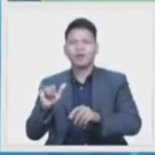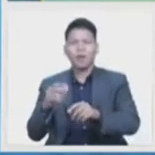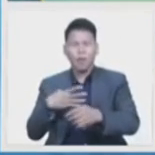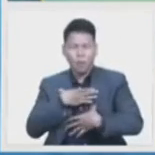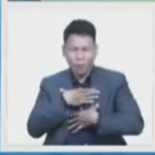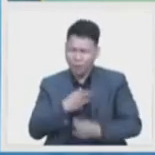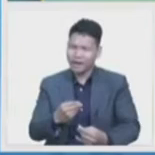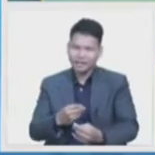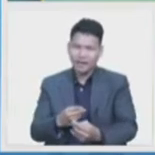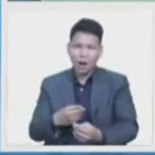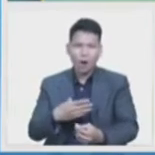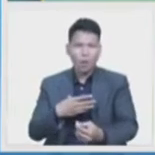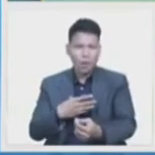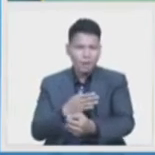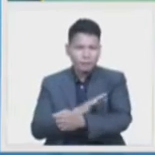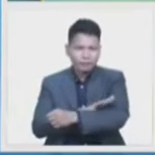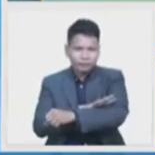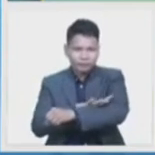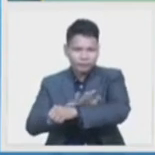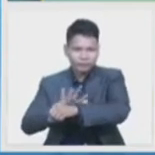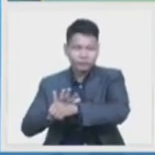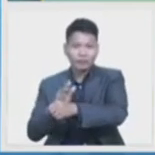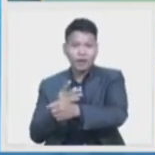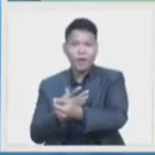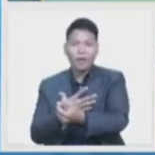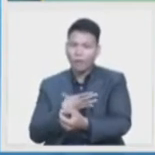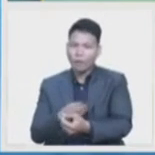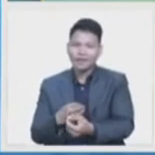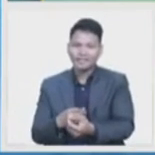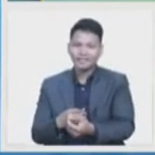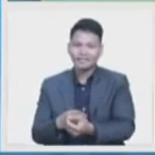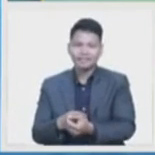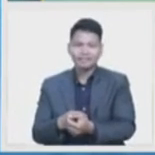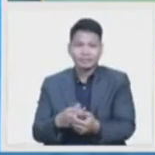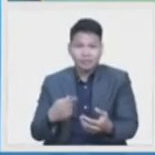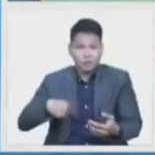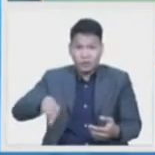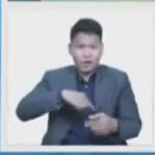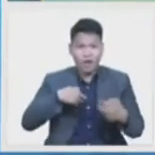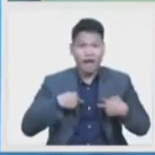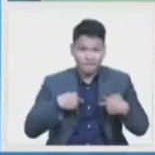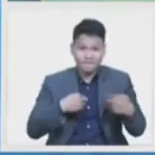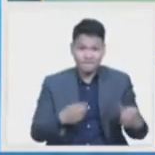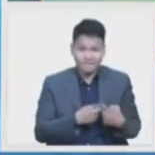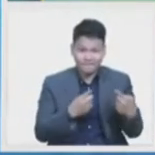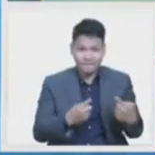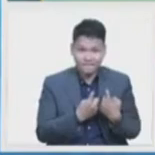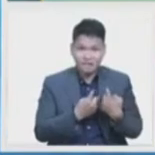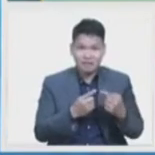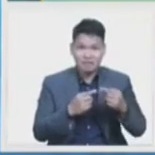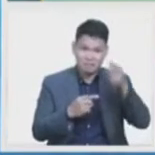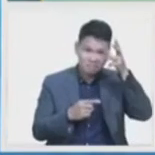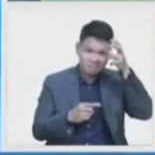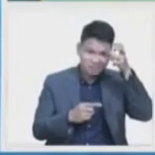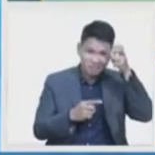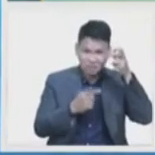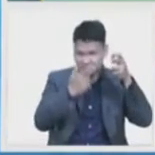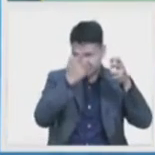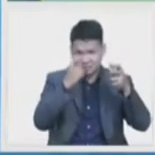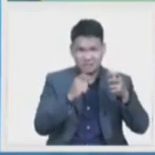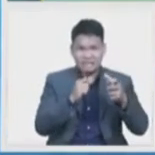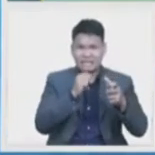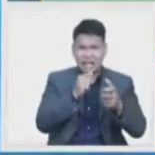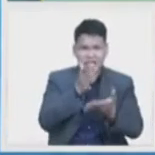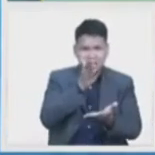balhibo. Wow, what a promise! Sanglit kitang tanan nahulog man sa pagpakasala, tungod kay ang yawa, dili man